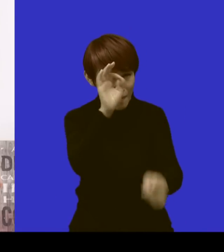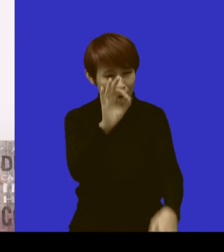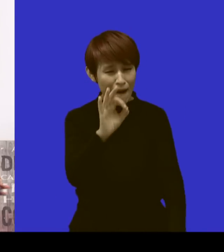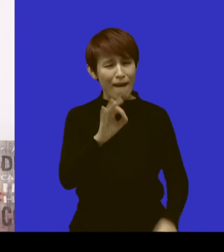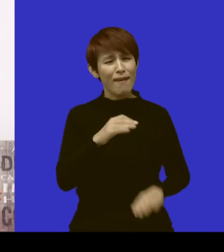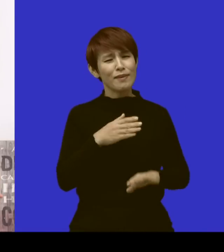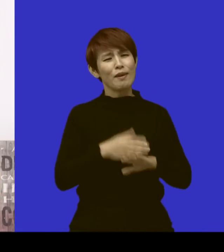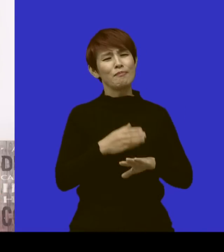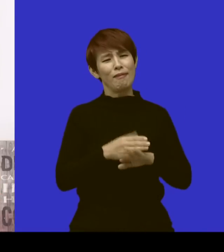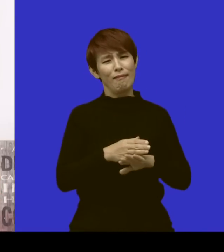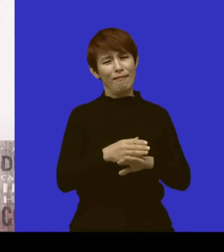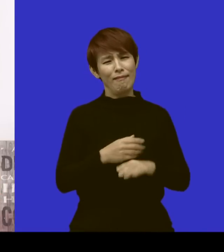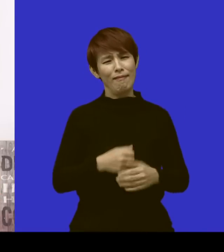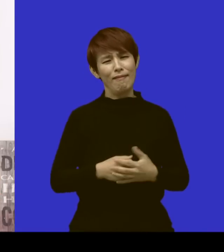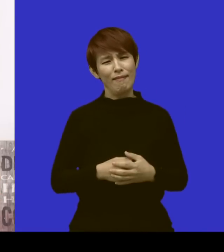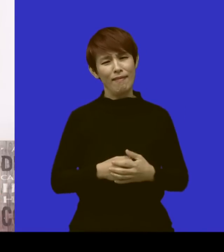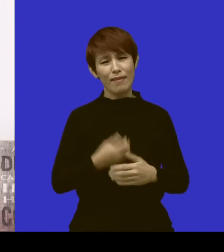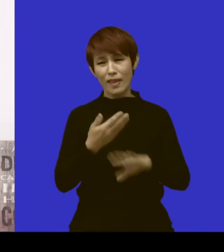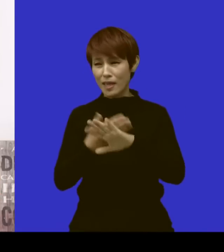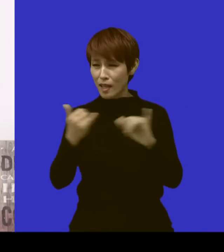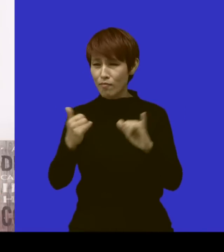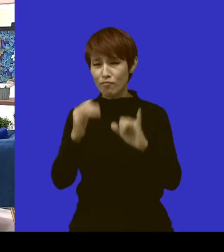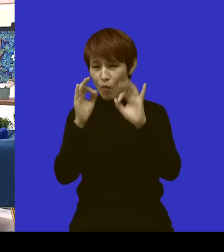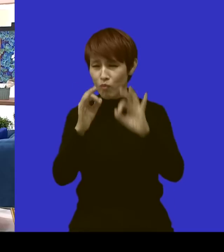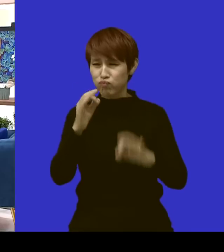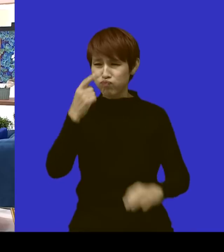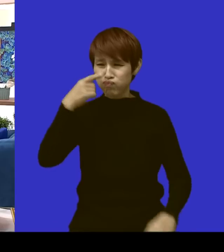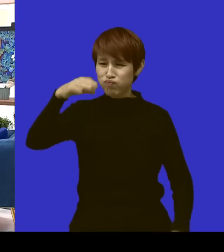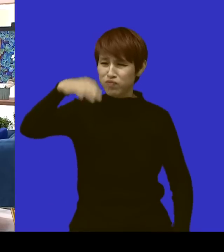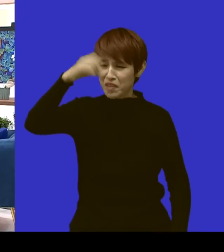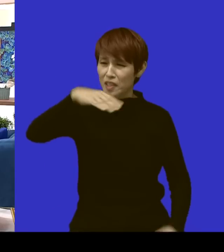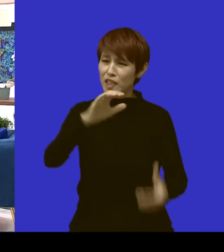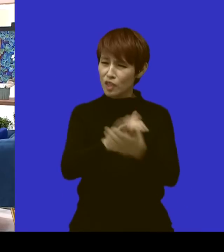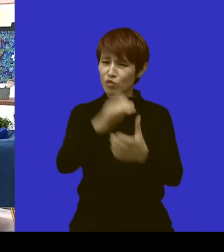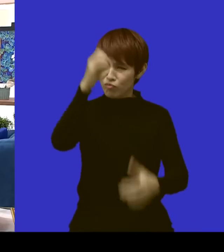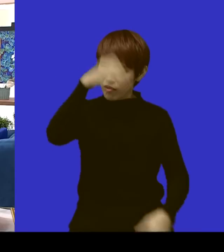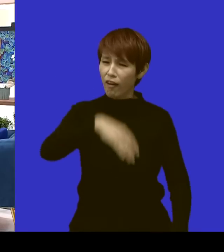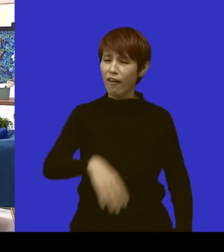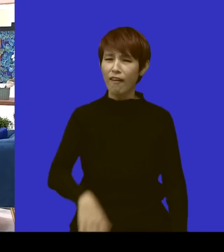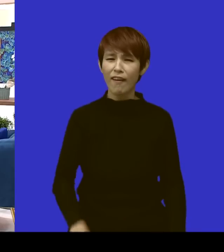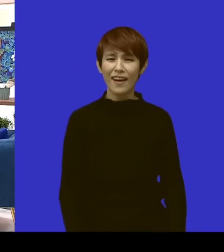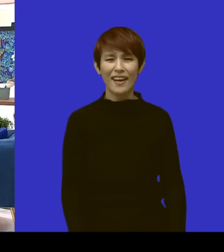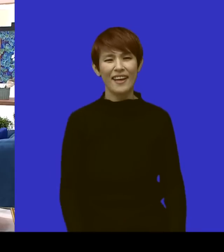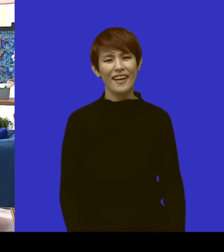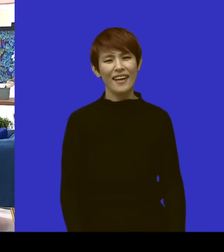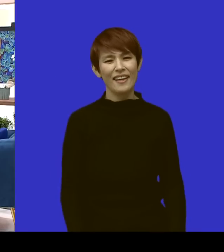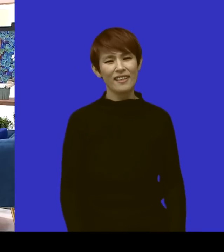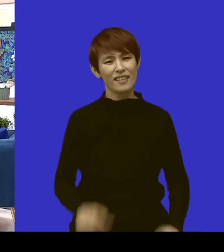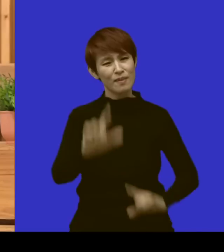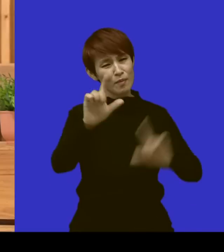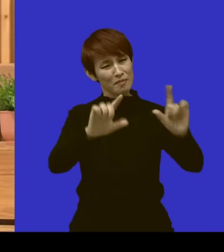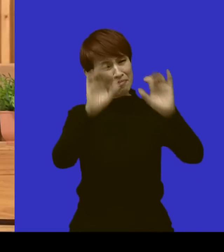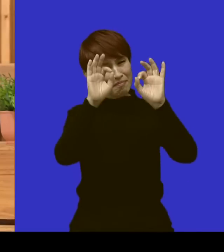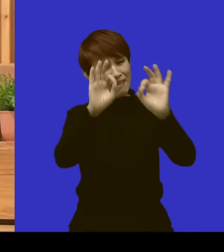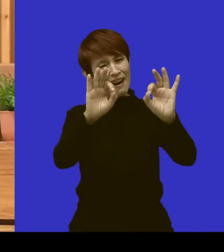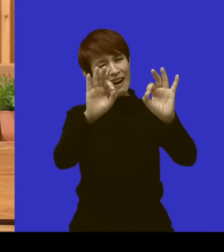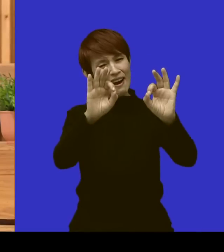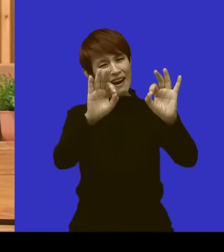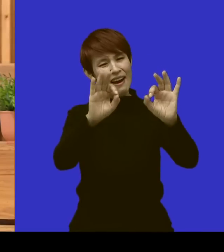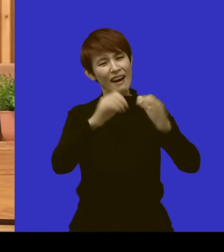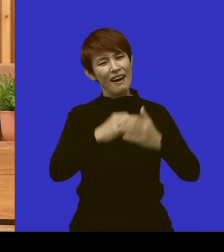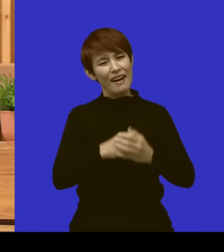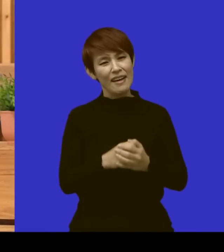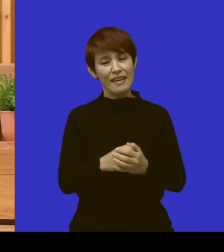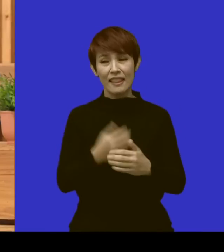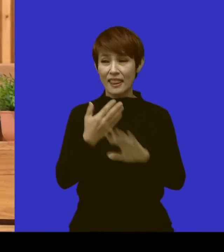사람이 보기에 별거 아닌데 그럼요. 별거 아닐 수 있잖아요. 친구가 네네. 달려서 예지야 같이 가자 네. 하는 그 네. 장면이 남에게